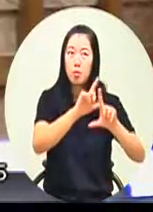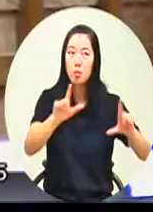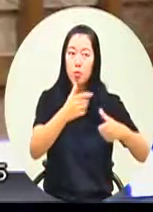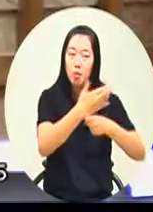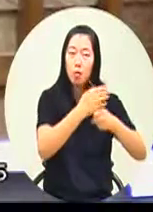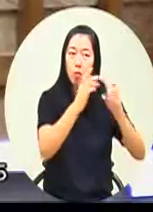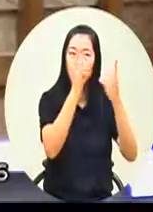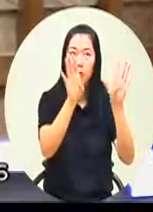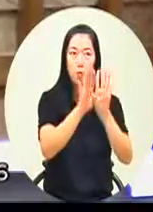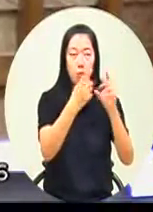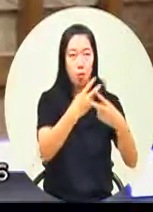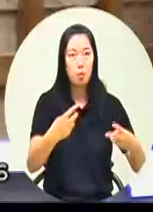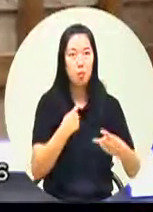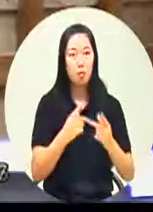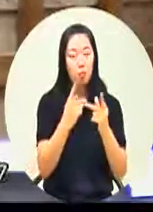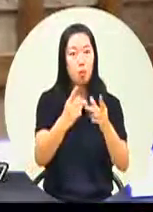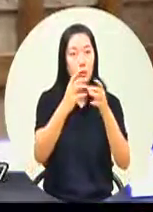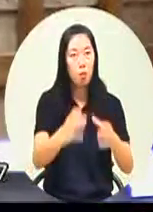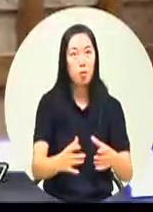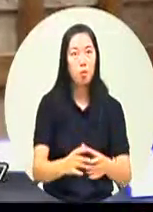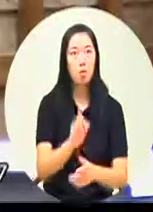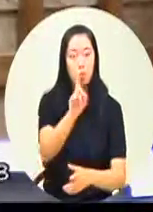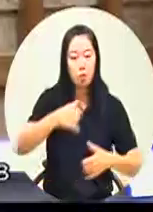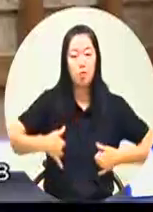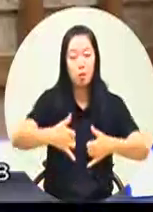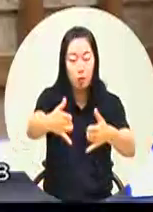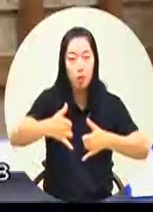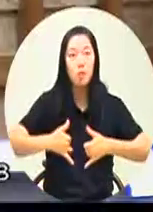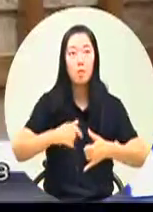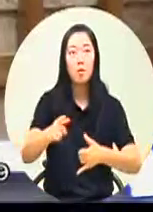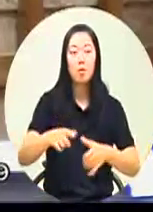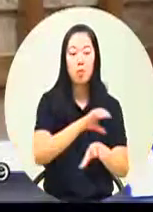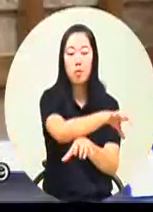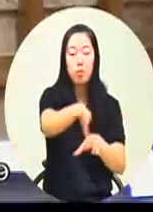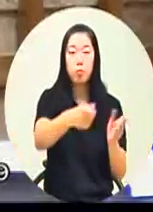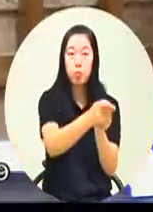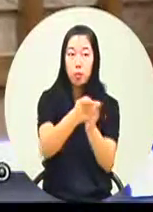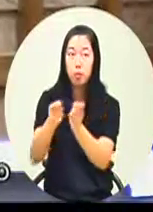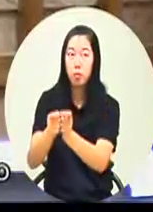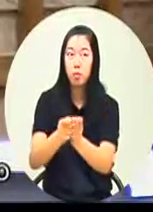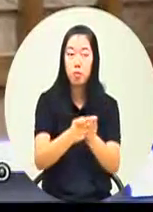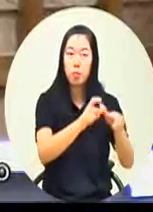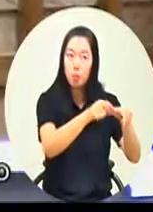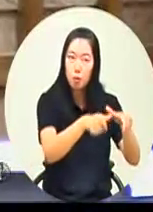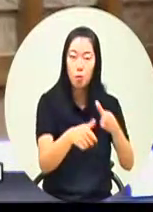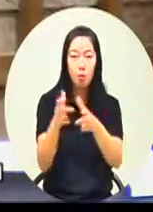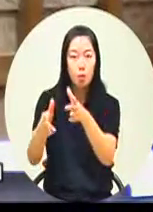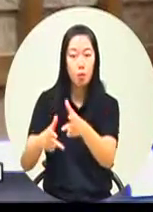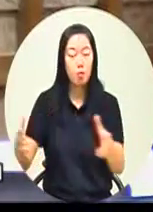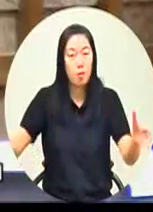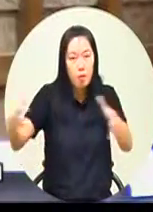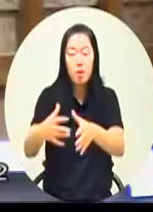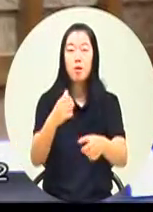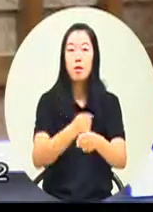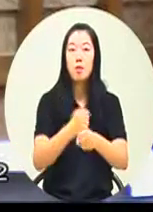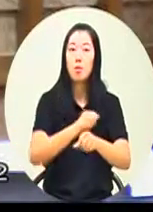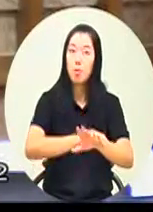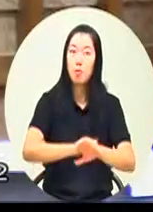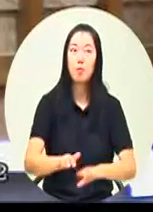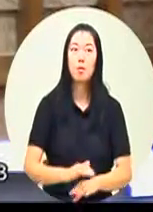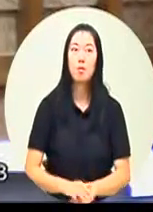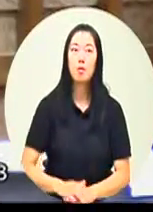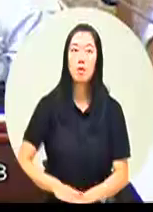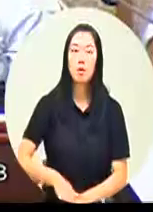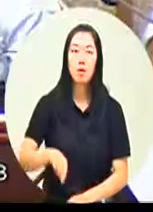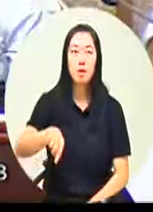运成立了多久？你都是要有这条线，人边周边的厂商才会来做啊。 那安尼，咱140亿